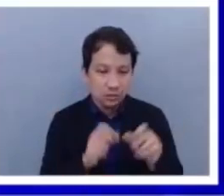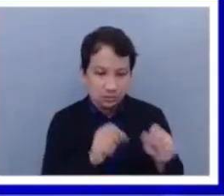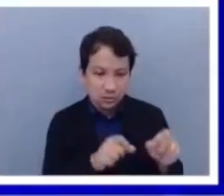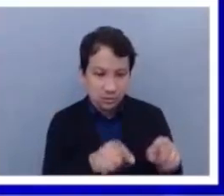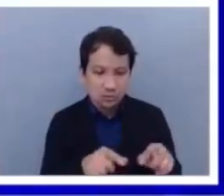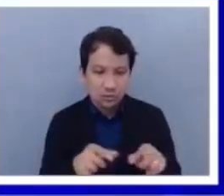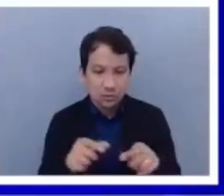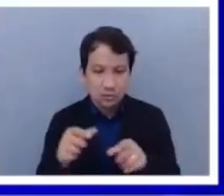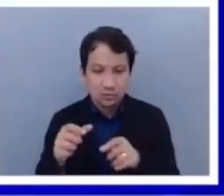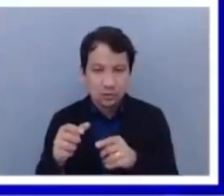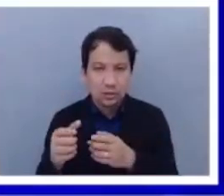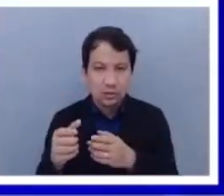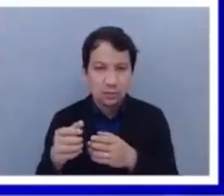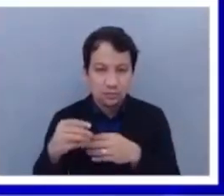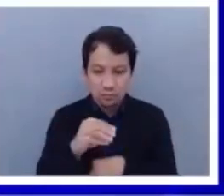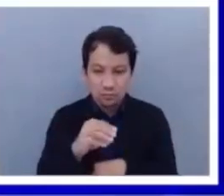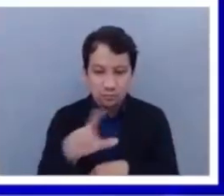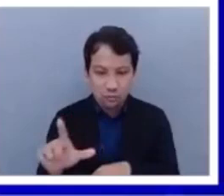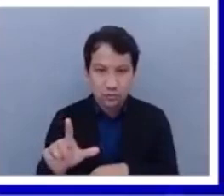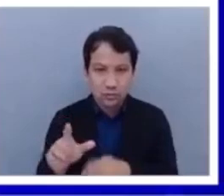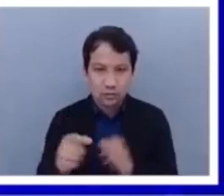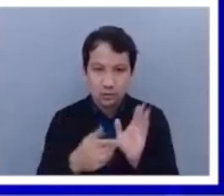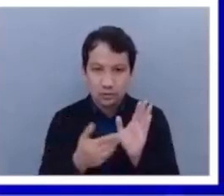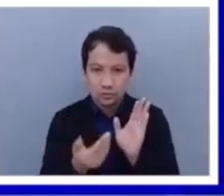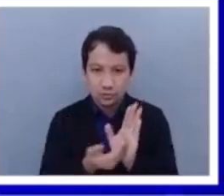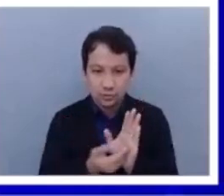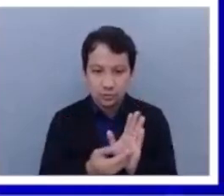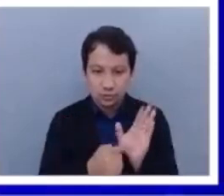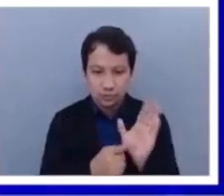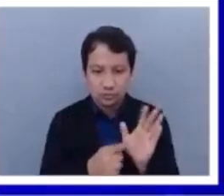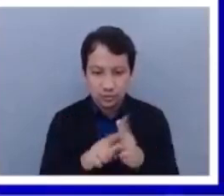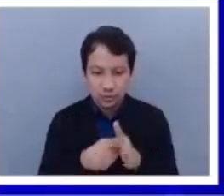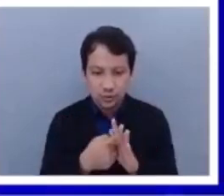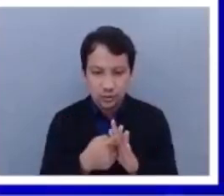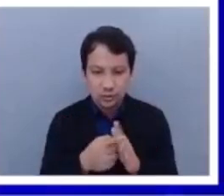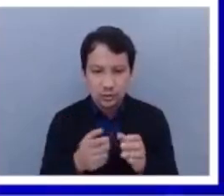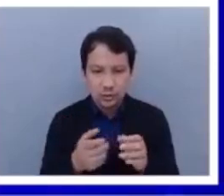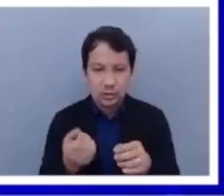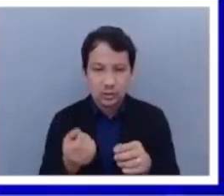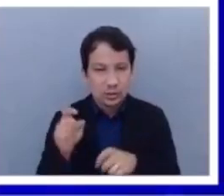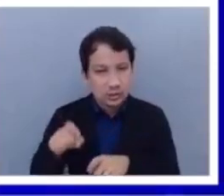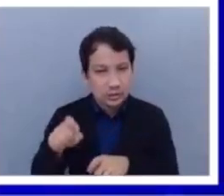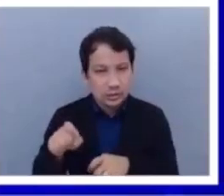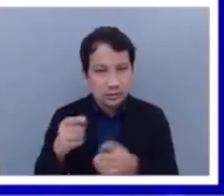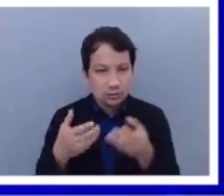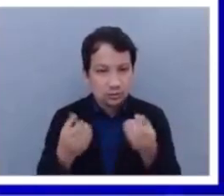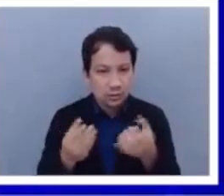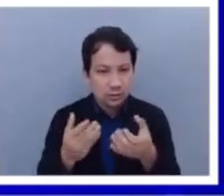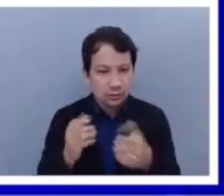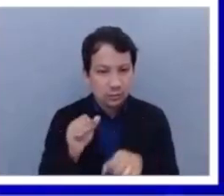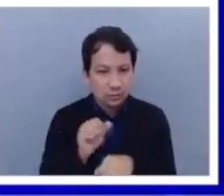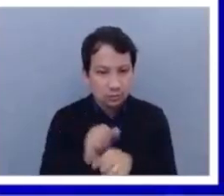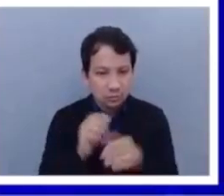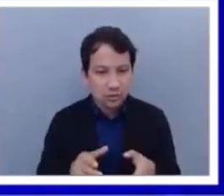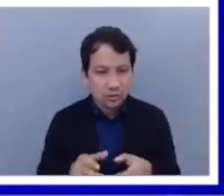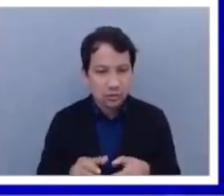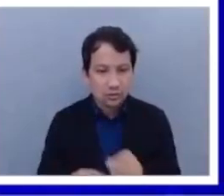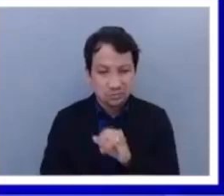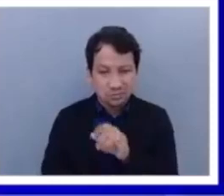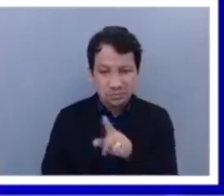na, that's already a signal ng start. Yung question mo na kung mas marami